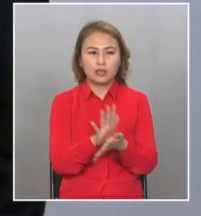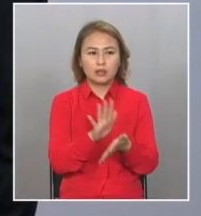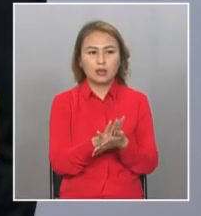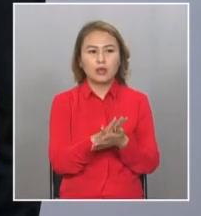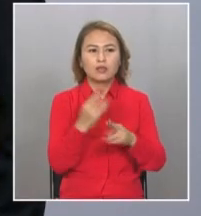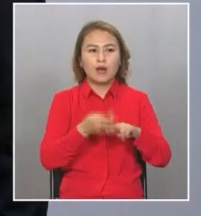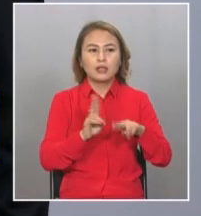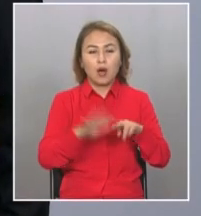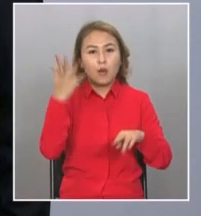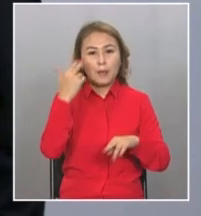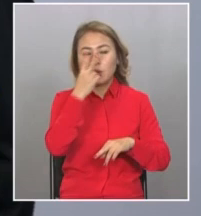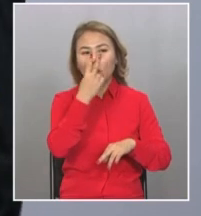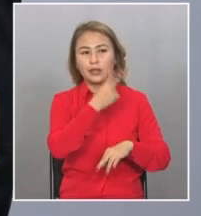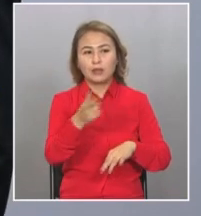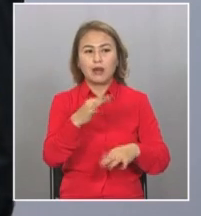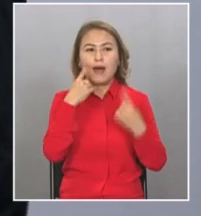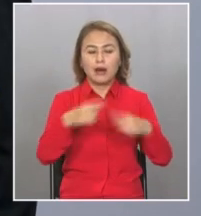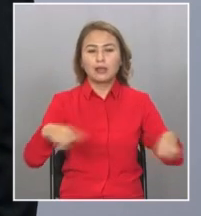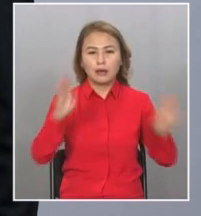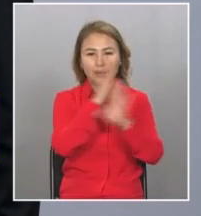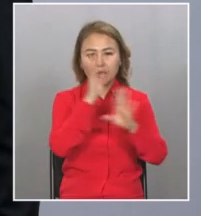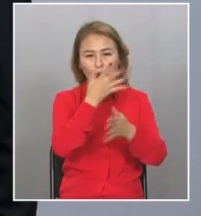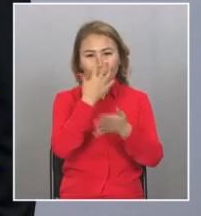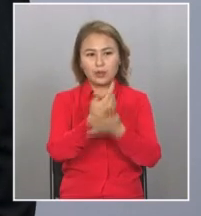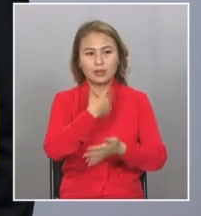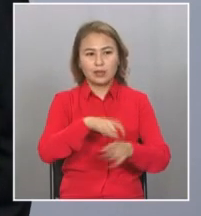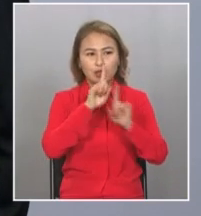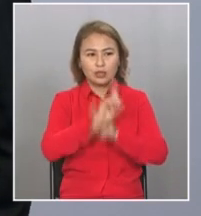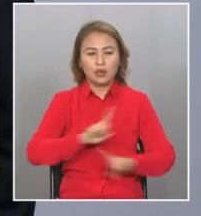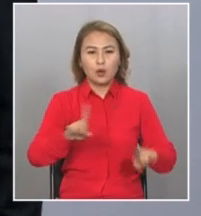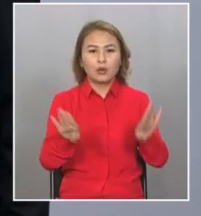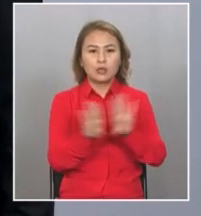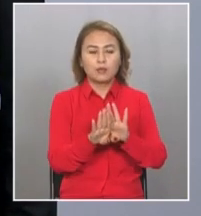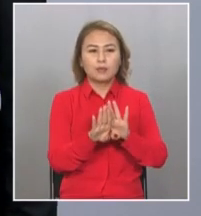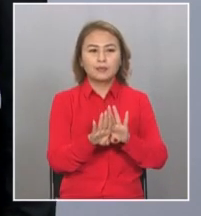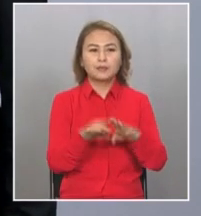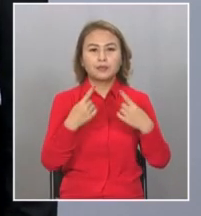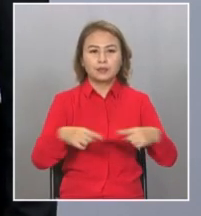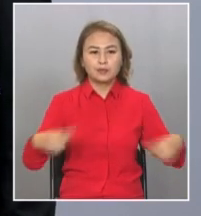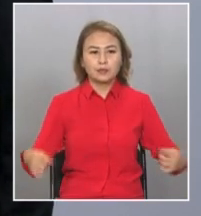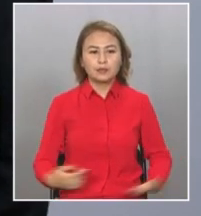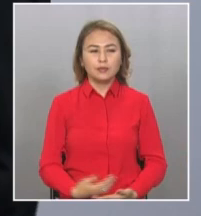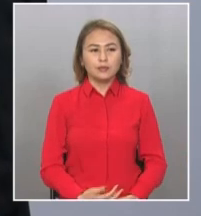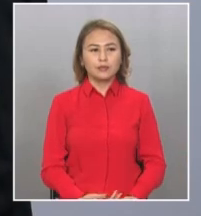бұл суреттерде бақылағандарымыздай, әр климаттың ерекшеліктері, көрсеткіштері әртүрлі болып келеді.